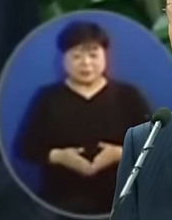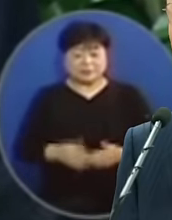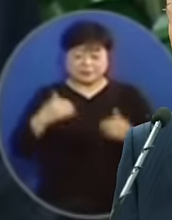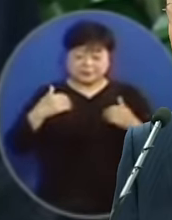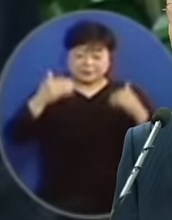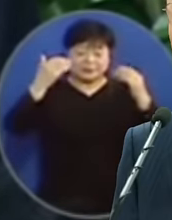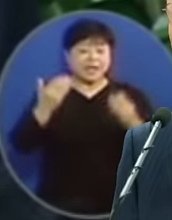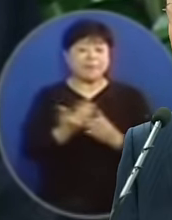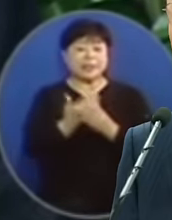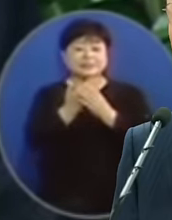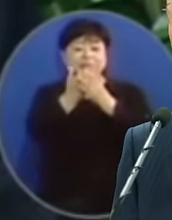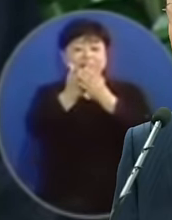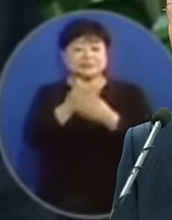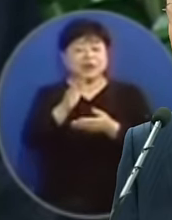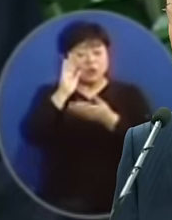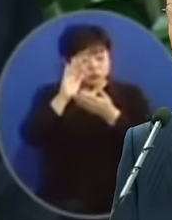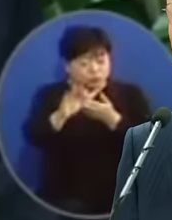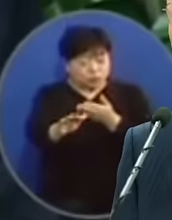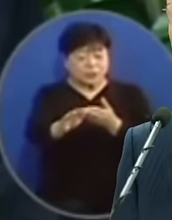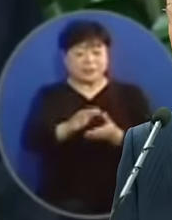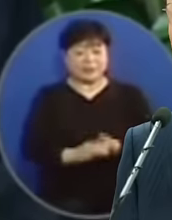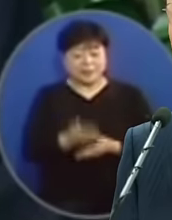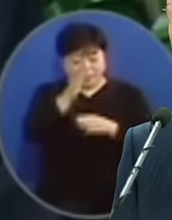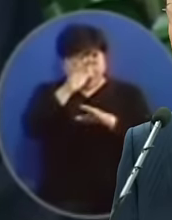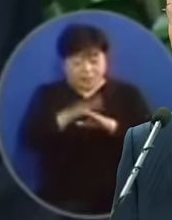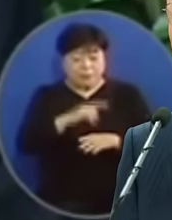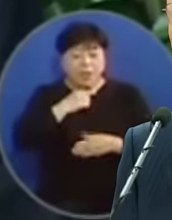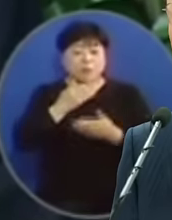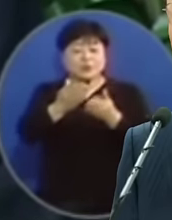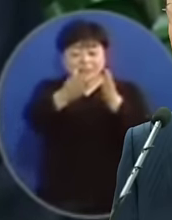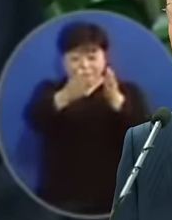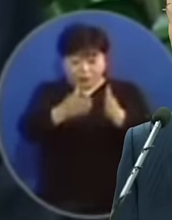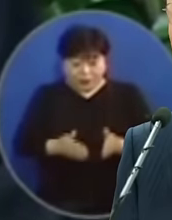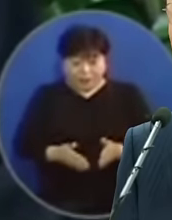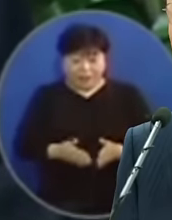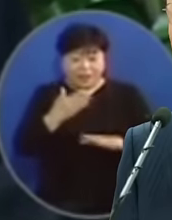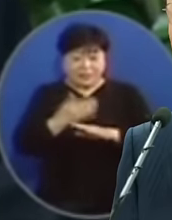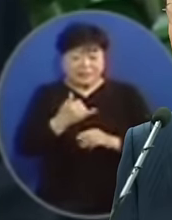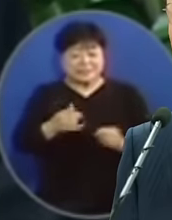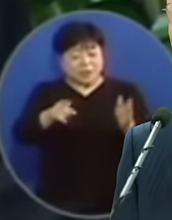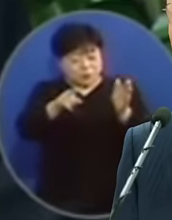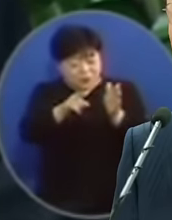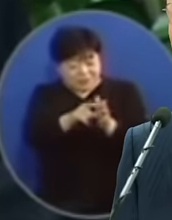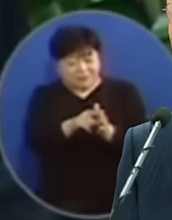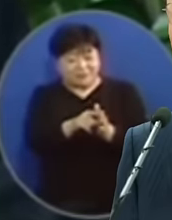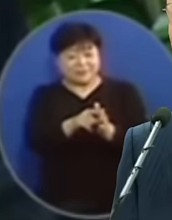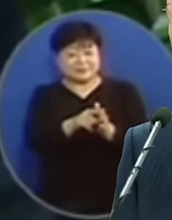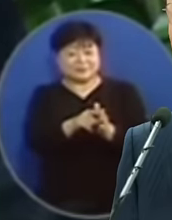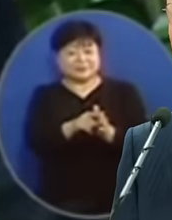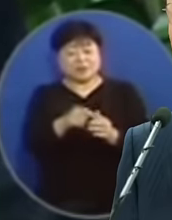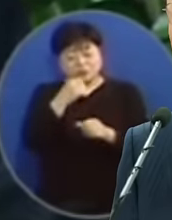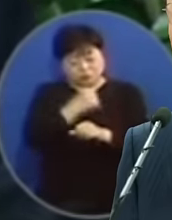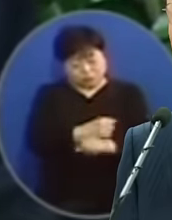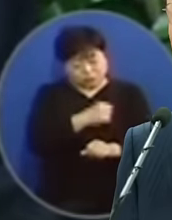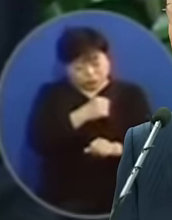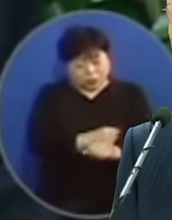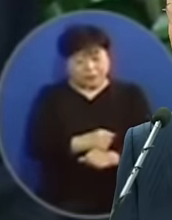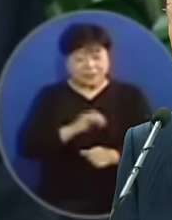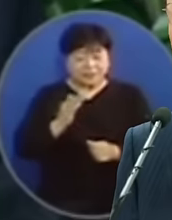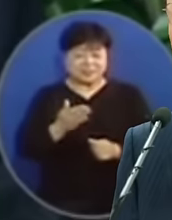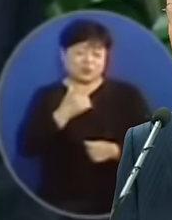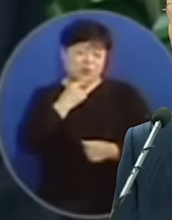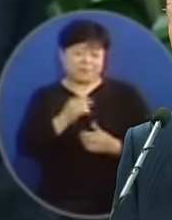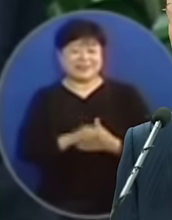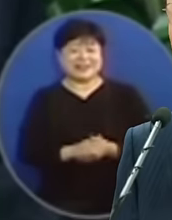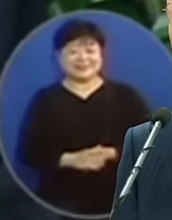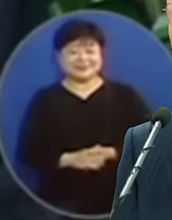성장하고 장성해서 나중에는 예배와 봉사를 통하여 남을 위해서 수고하는 여러분이 되기를 하나님